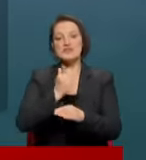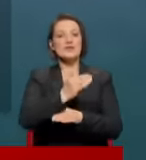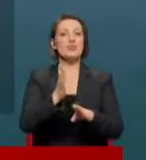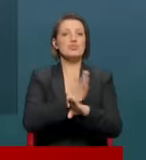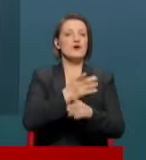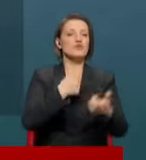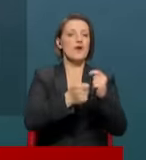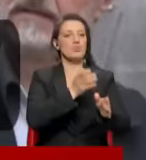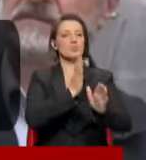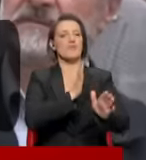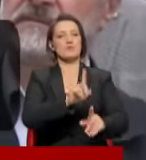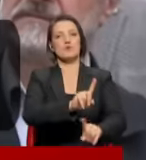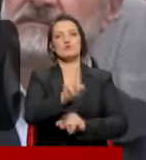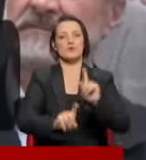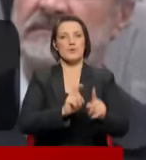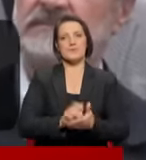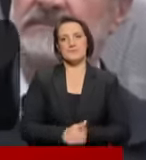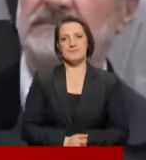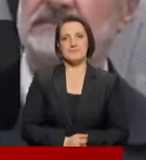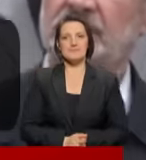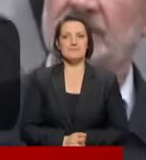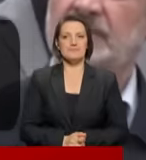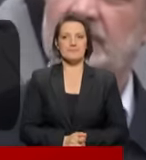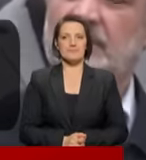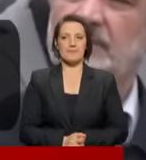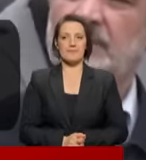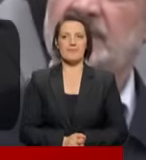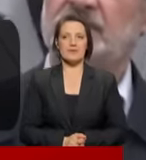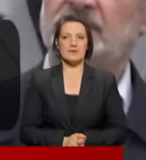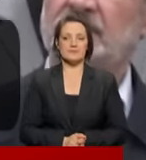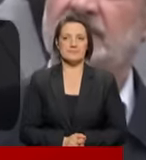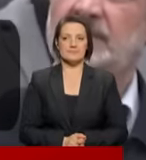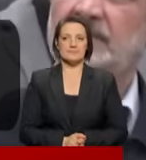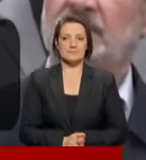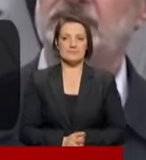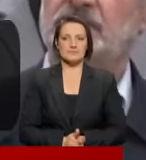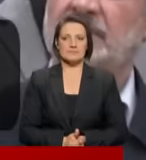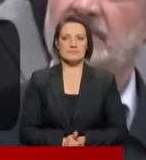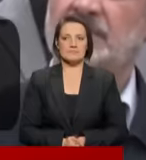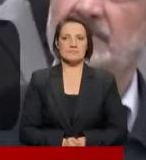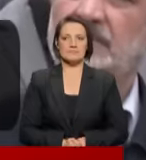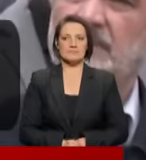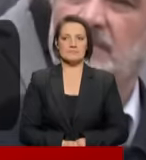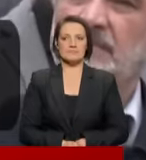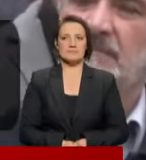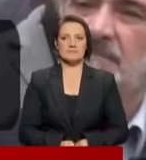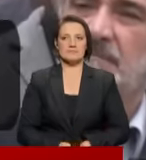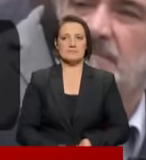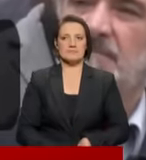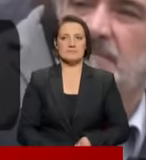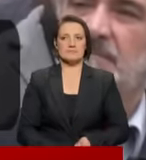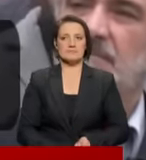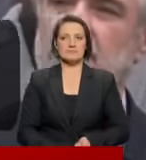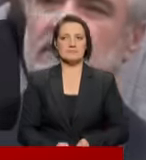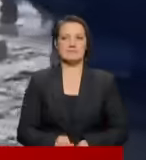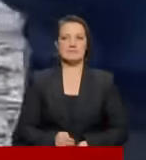neden devam ediyor diye soruyor. İsrail'e ihracat kısıtlamasını çok geç kalınmış olsa da olumlu ancak